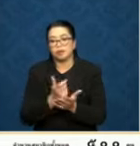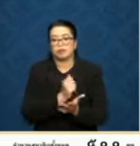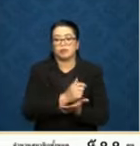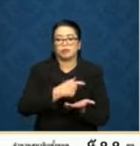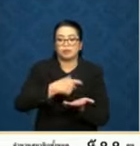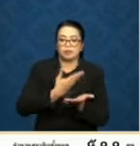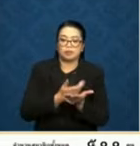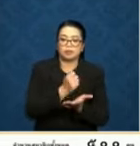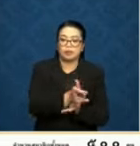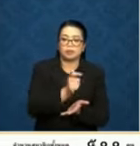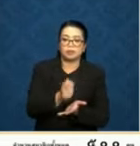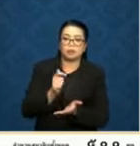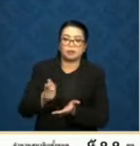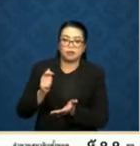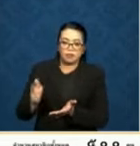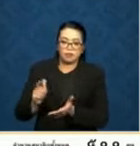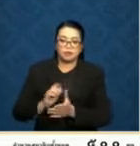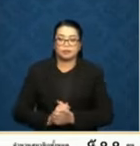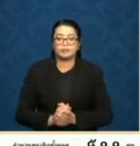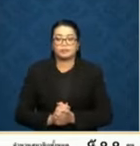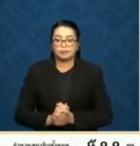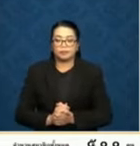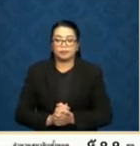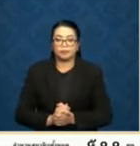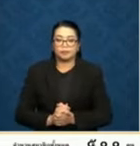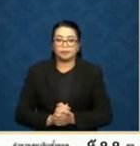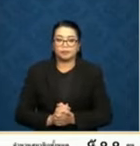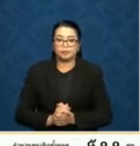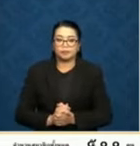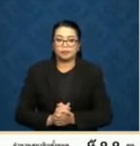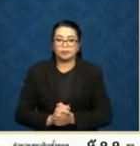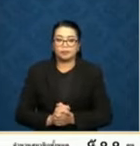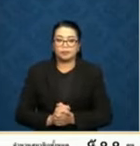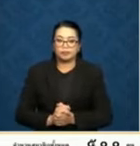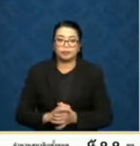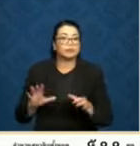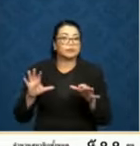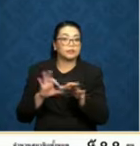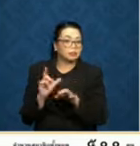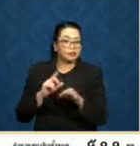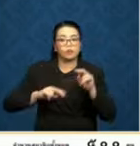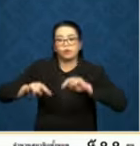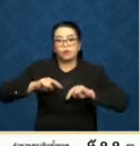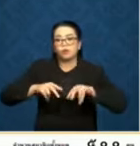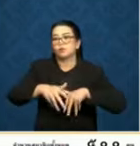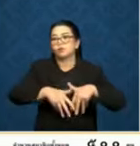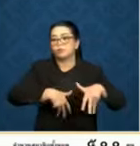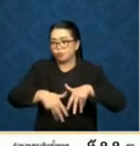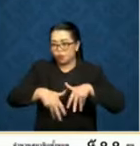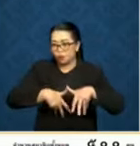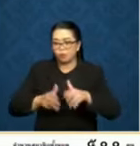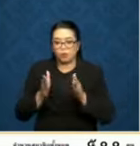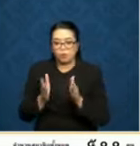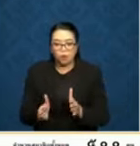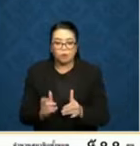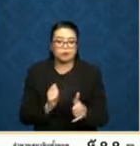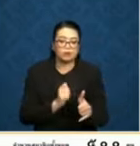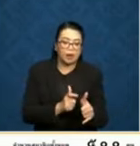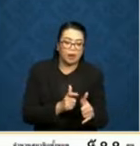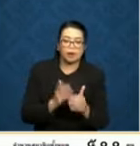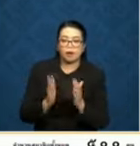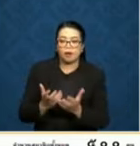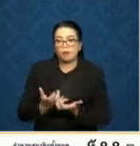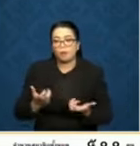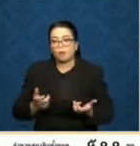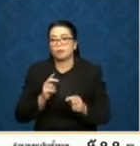ดำเนิญงานของการเคหาอยู่ 2700 กวาล้าน ในการทจะดูแลชมชนค่าบุคหลากร ค่าใช้ Serious frequency่แล้